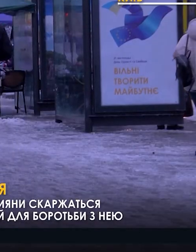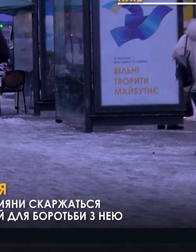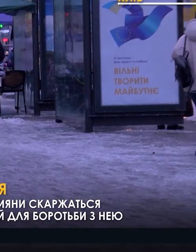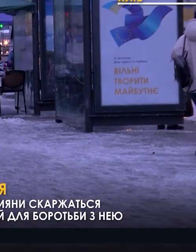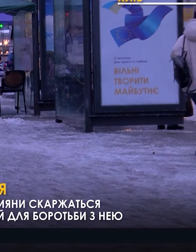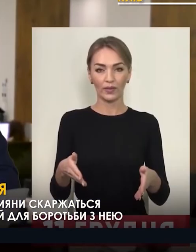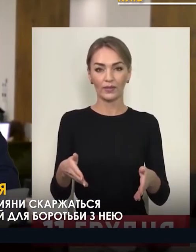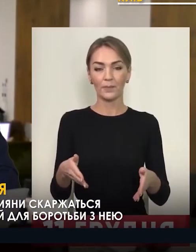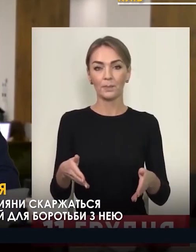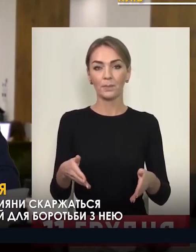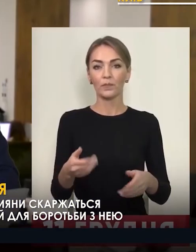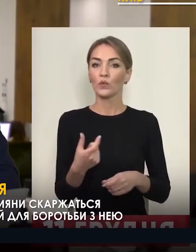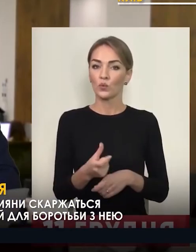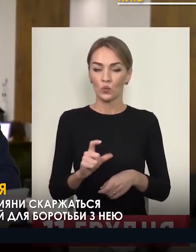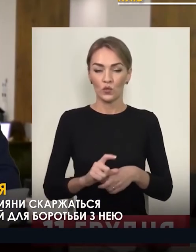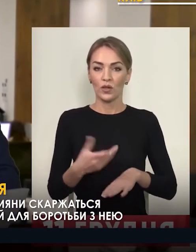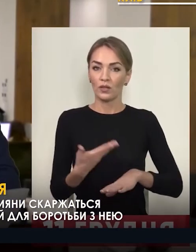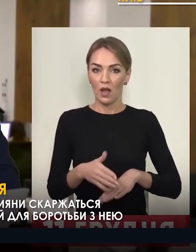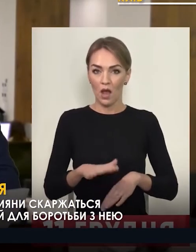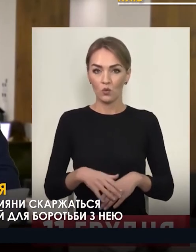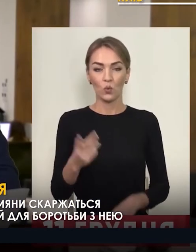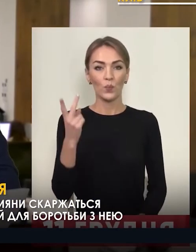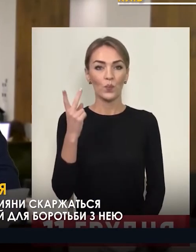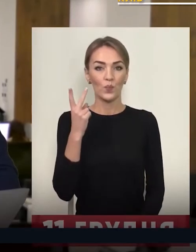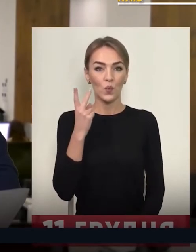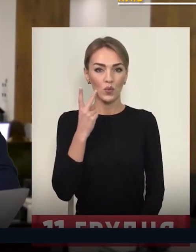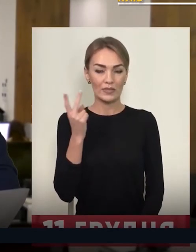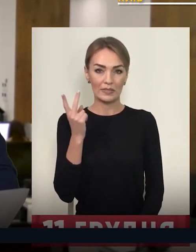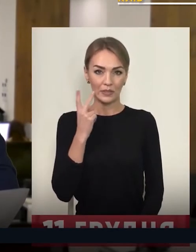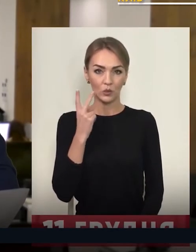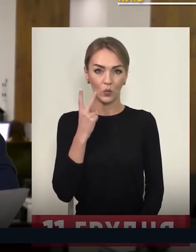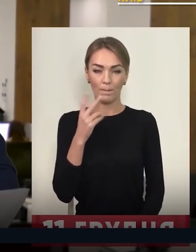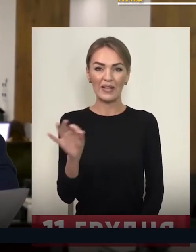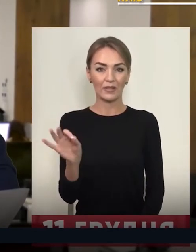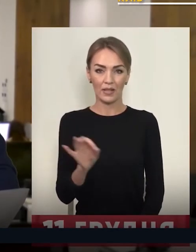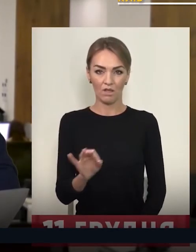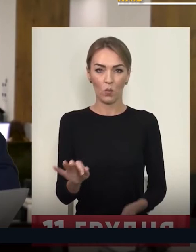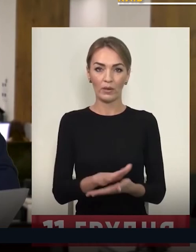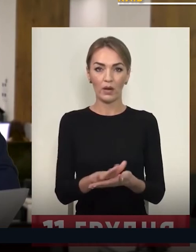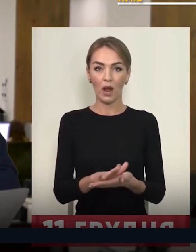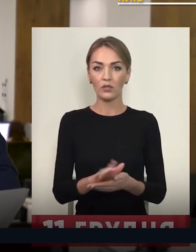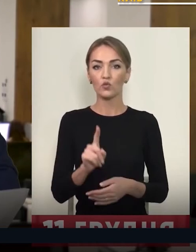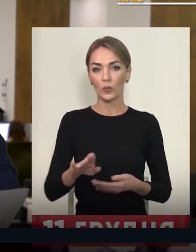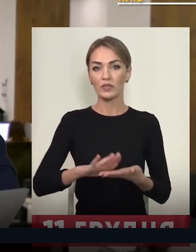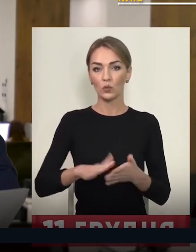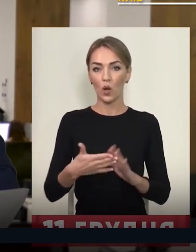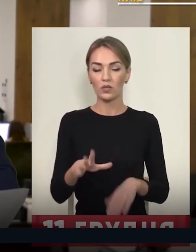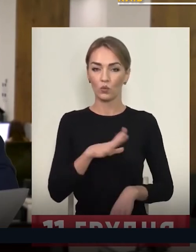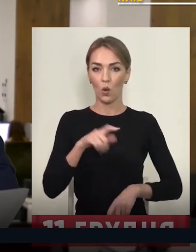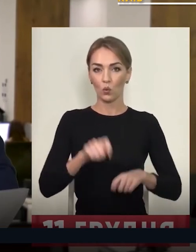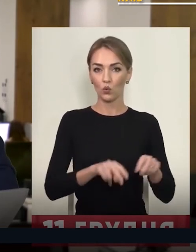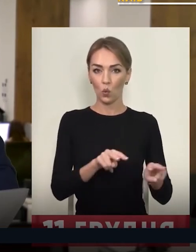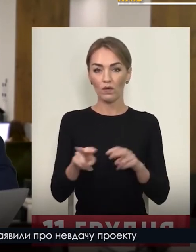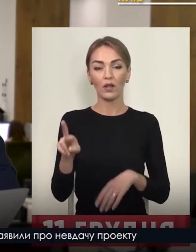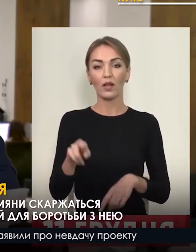не справляються. Дуже тяжко постійно миттєво прибирати для того, щоб ситуація була контрольована.